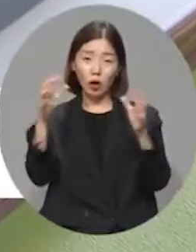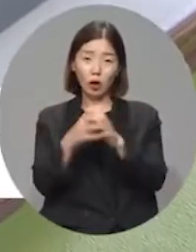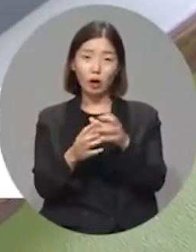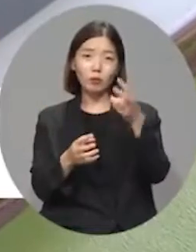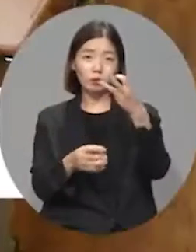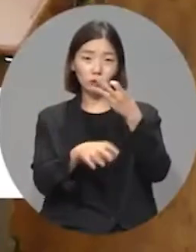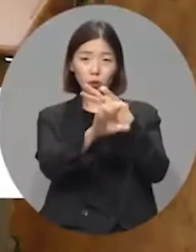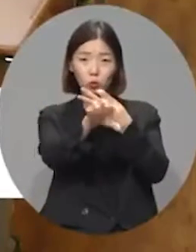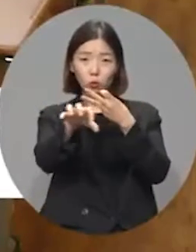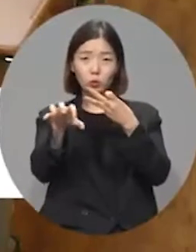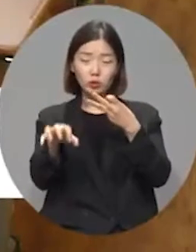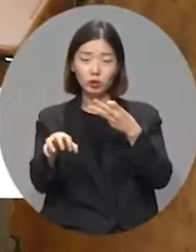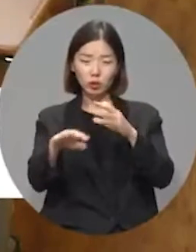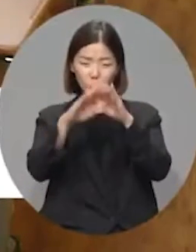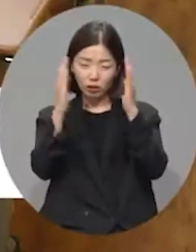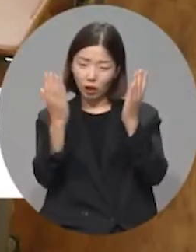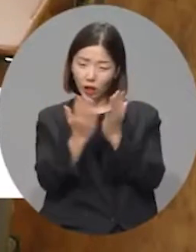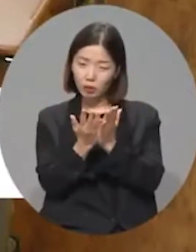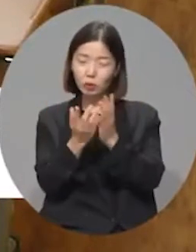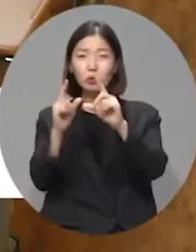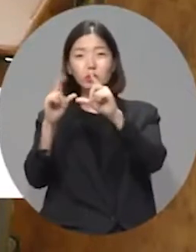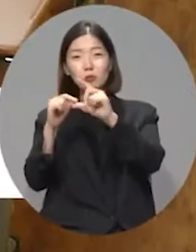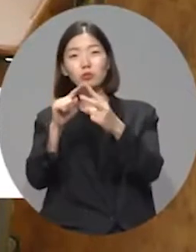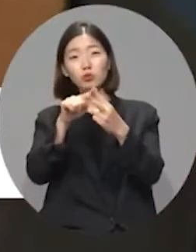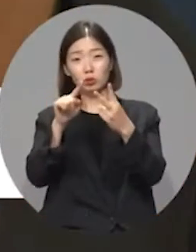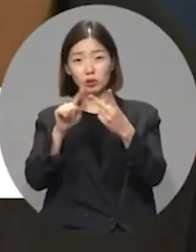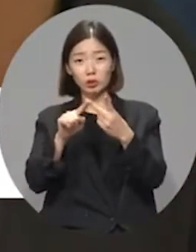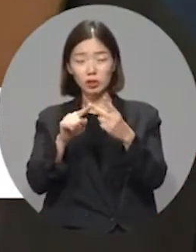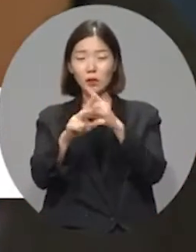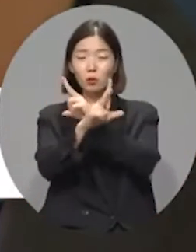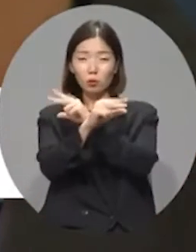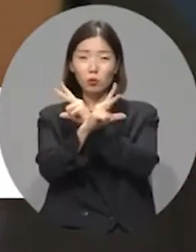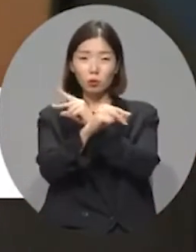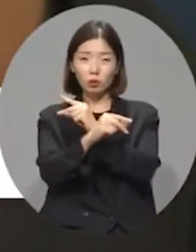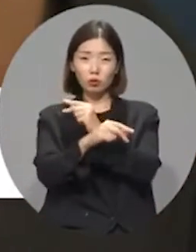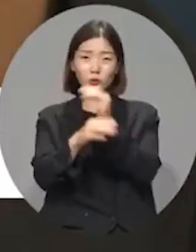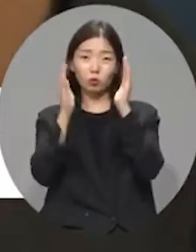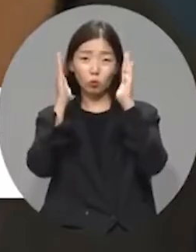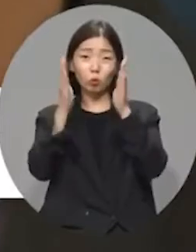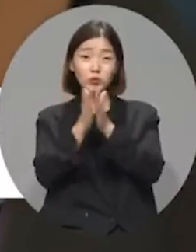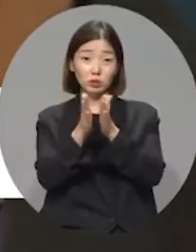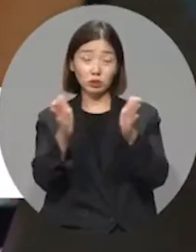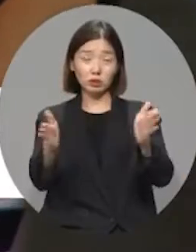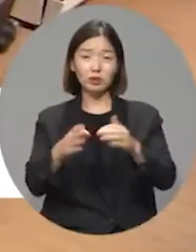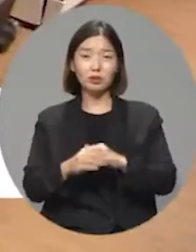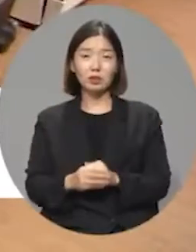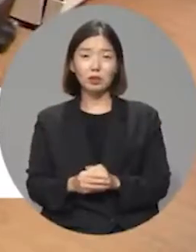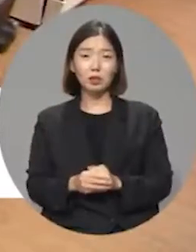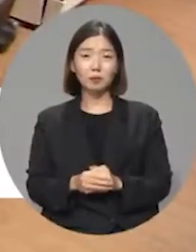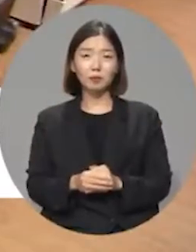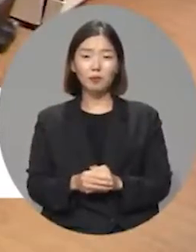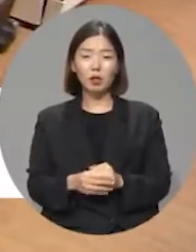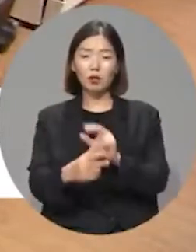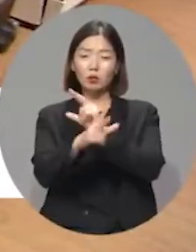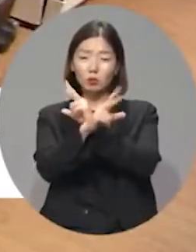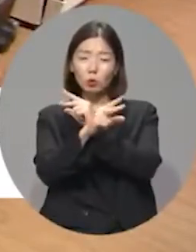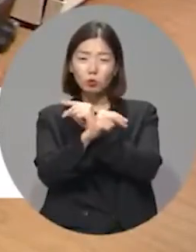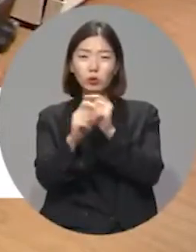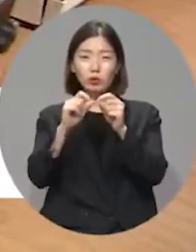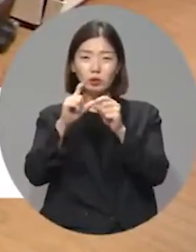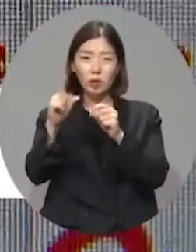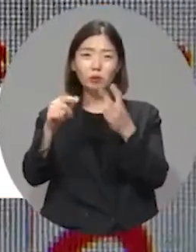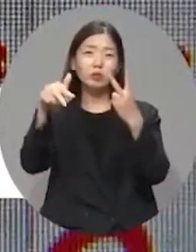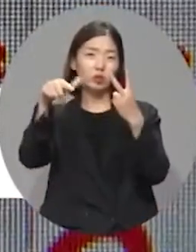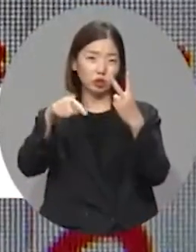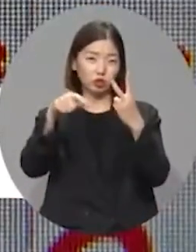13개 학교에서 전 학년 또는 일부 학년에서 원격 수업을 진행하고 있습니다 교육당국은 원격 솝 은 대부분